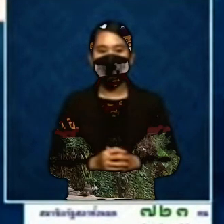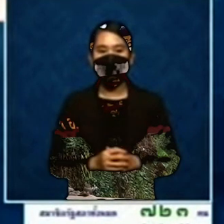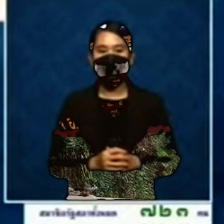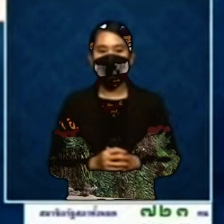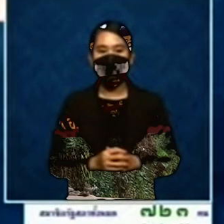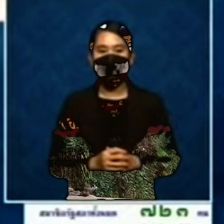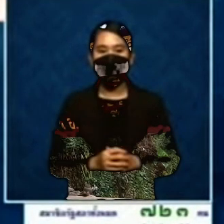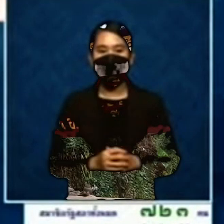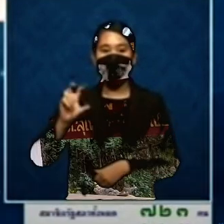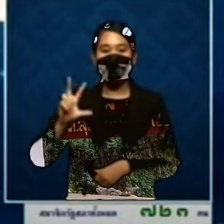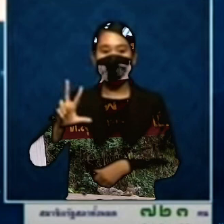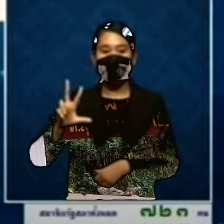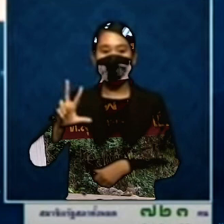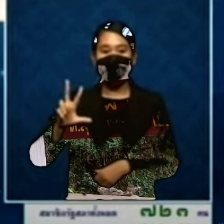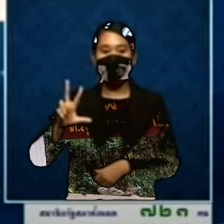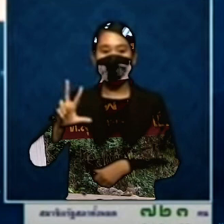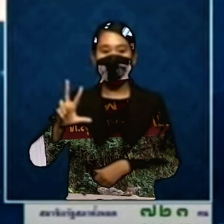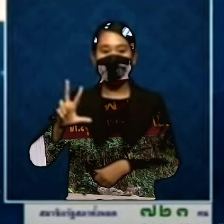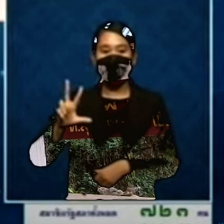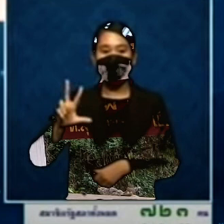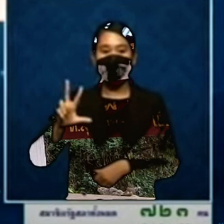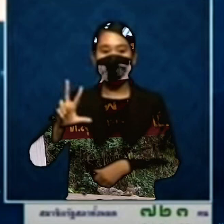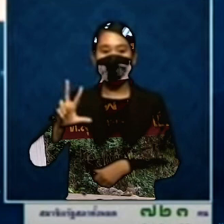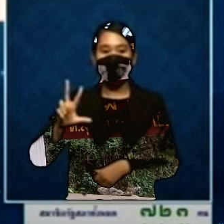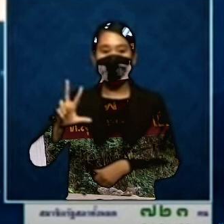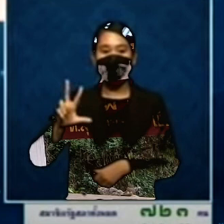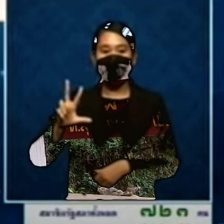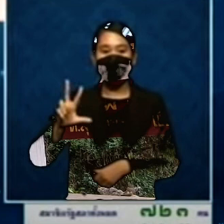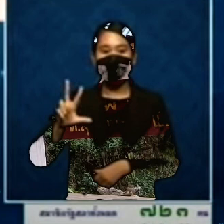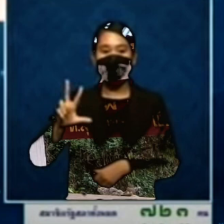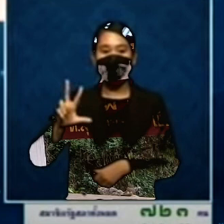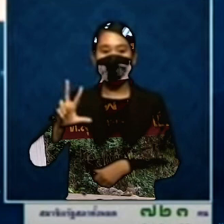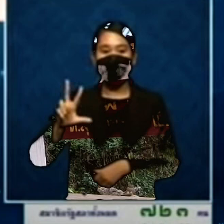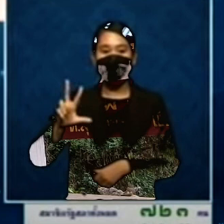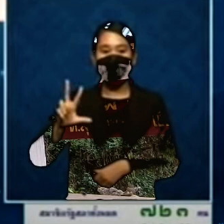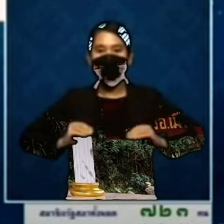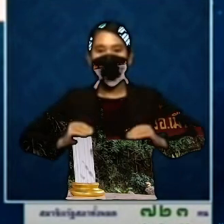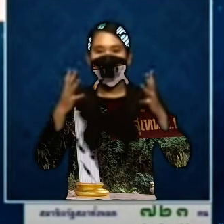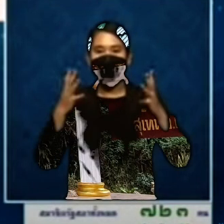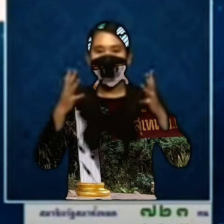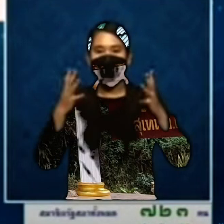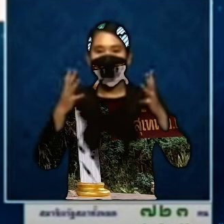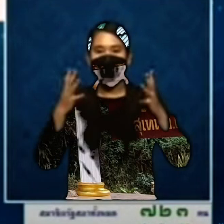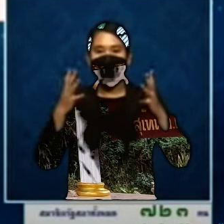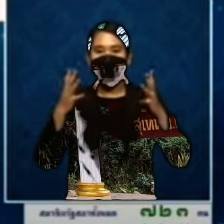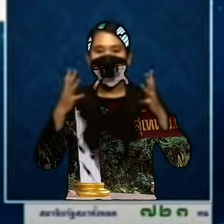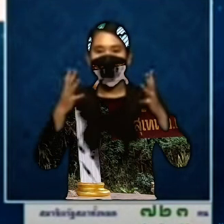263นายบุญมีสุรโคตร ไม่รับหลักการครับ